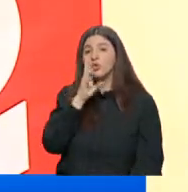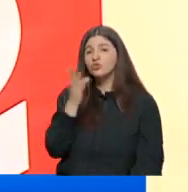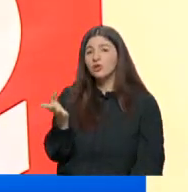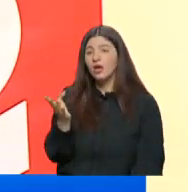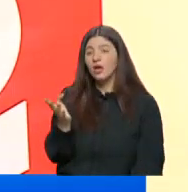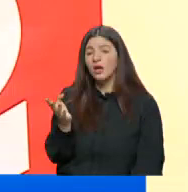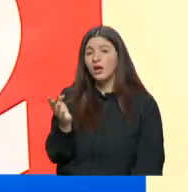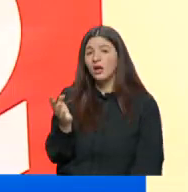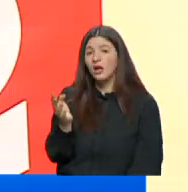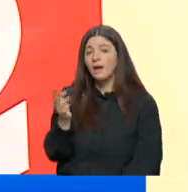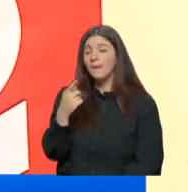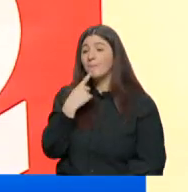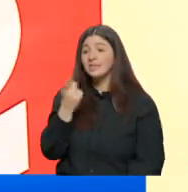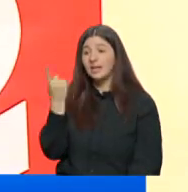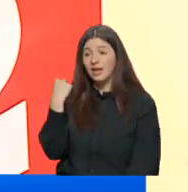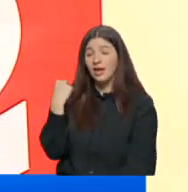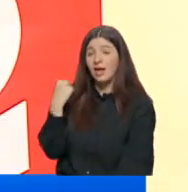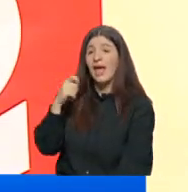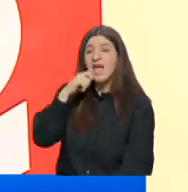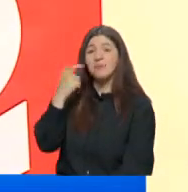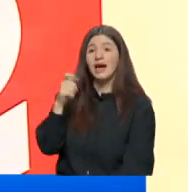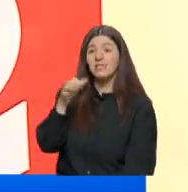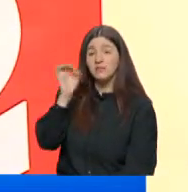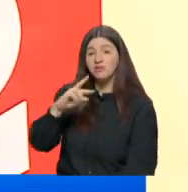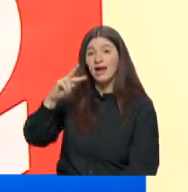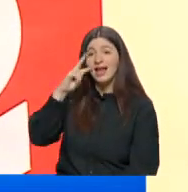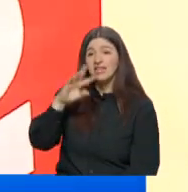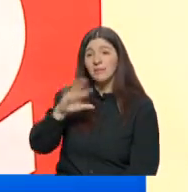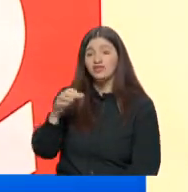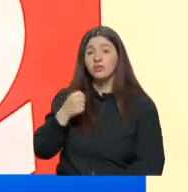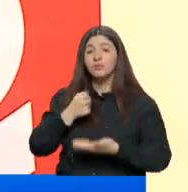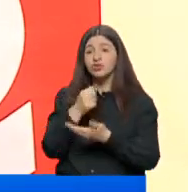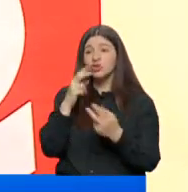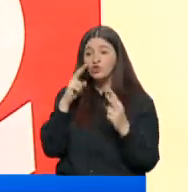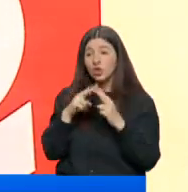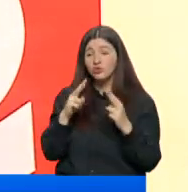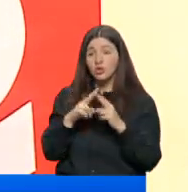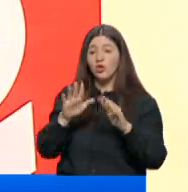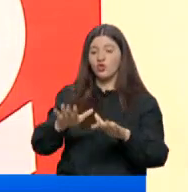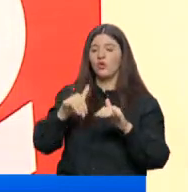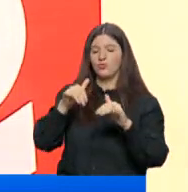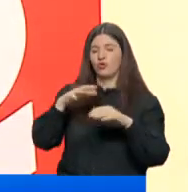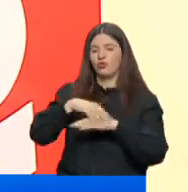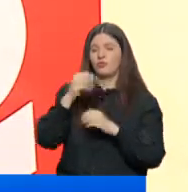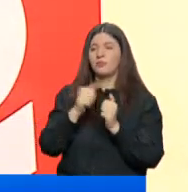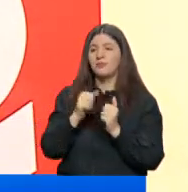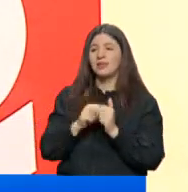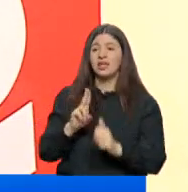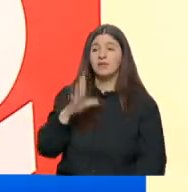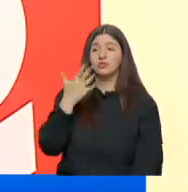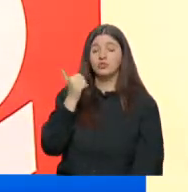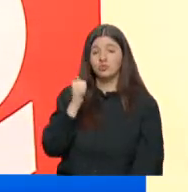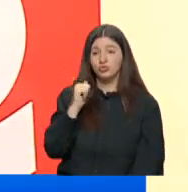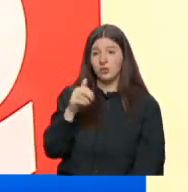Ne oldu efendim? Geçen sene Ekim'de başlayıp Aralık'ta biten bütçe görüşmeleri komisyon aşamasıyla beraber 75 gündür